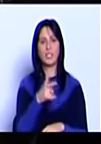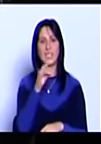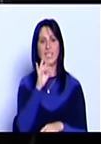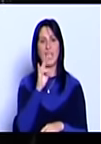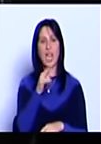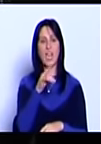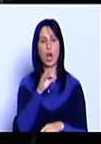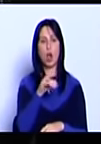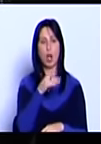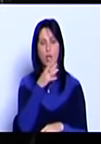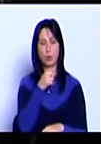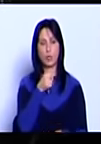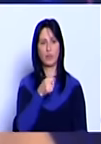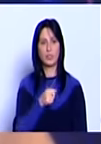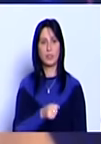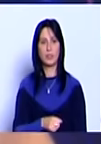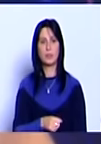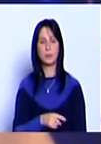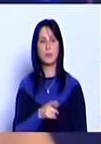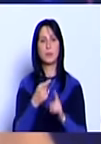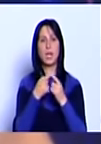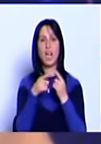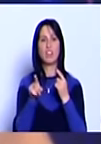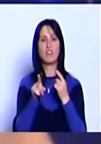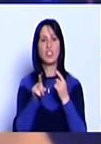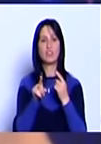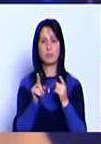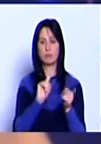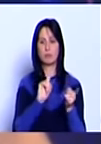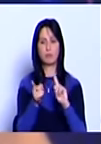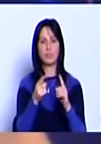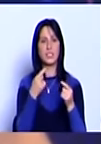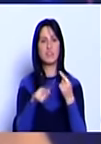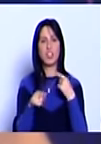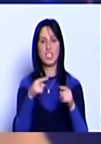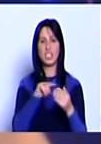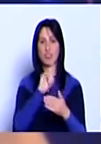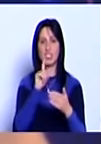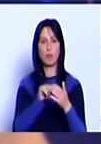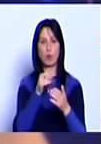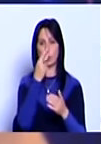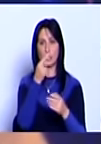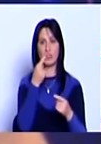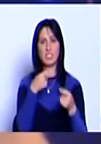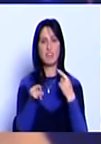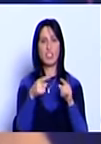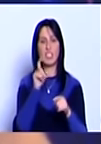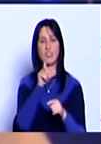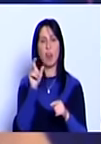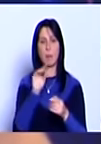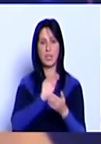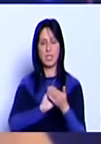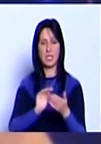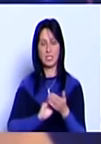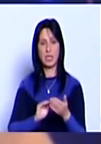ინტერვიუს დროს. სტილიც განსხვავებულია ერთმანეთისგან, სხვადასხვა საკითხები როგორც ჩანს სხვადასხვა ადამიანებმა